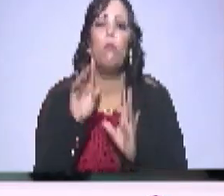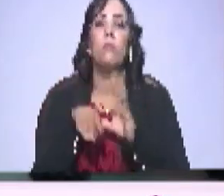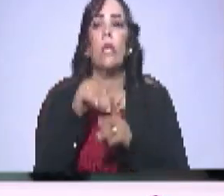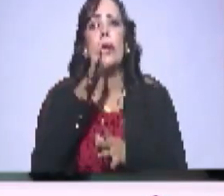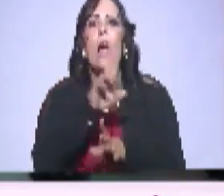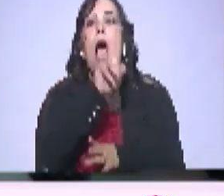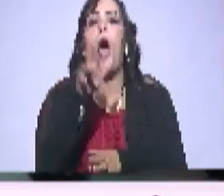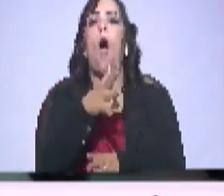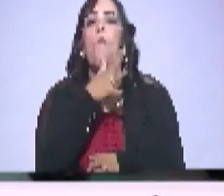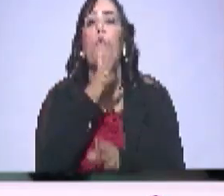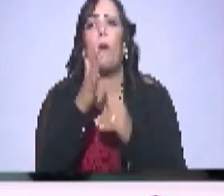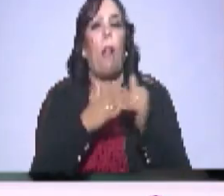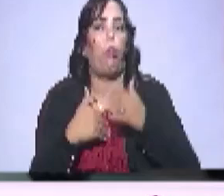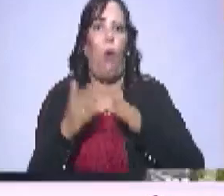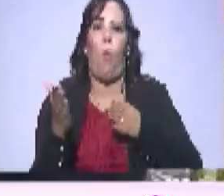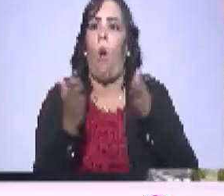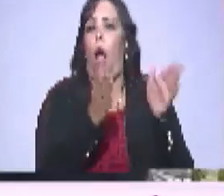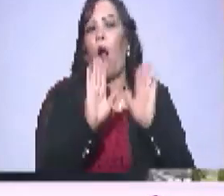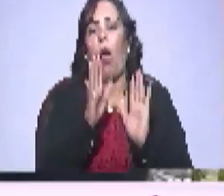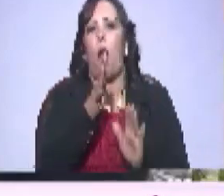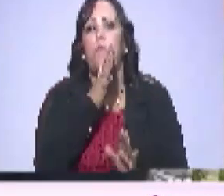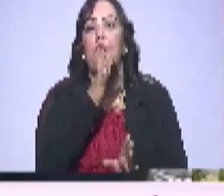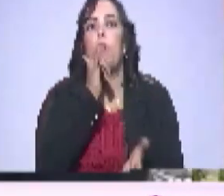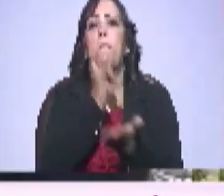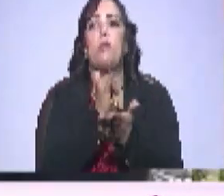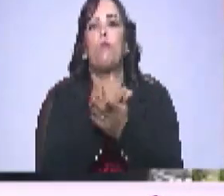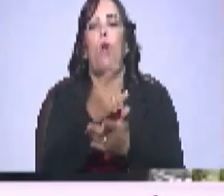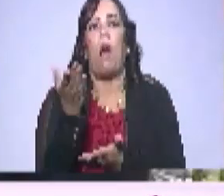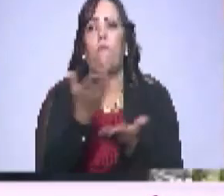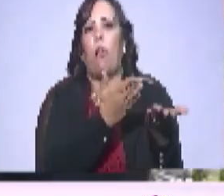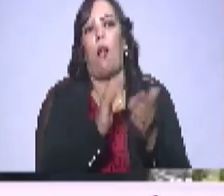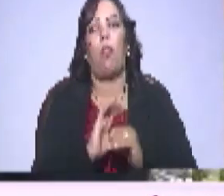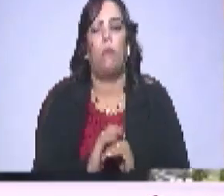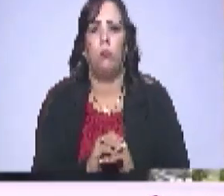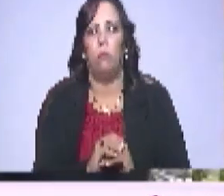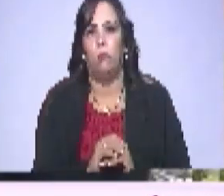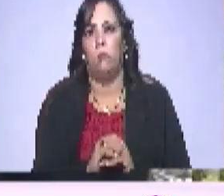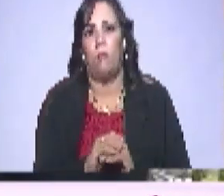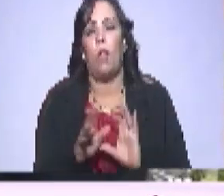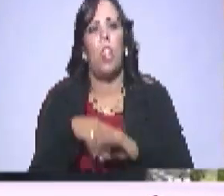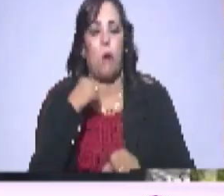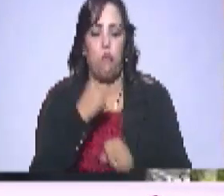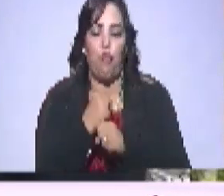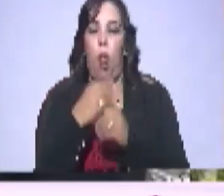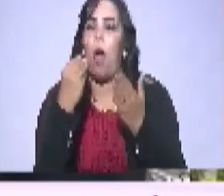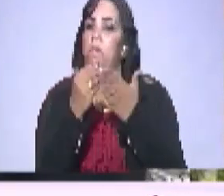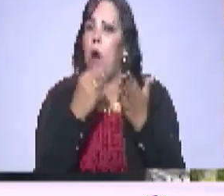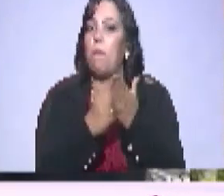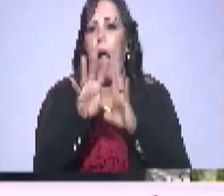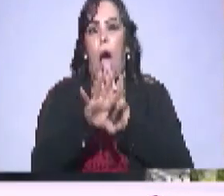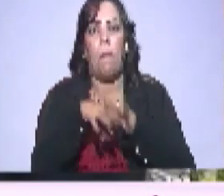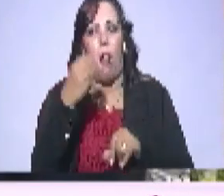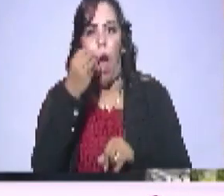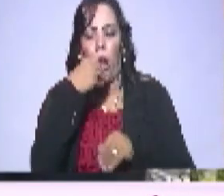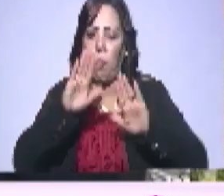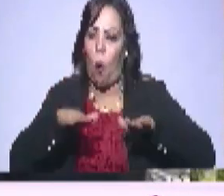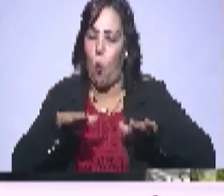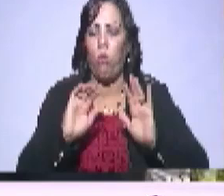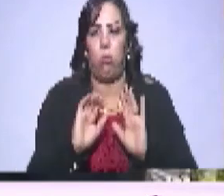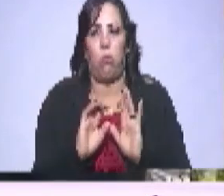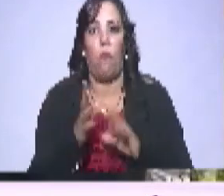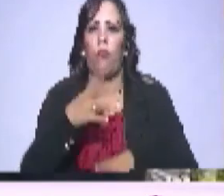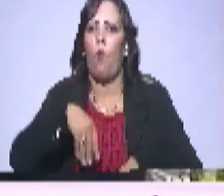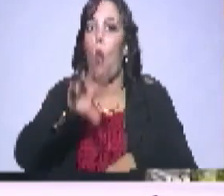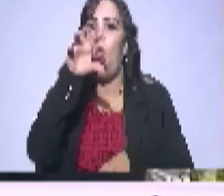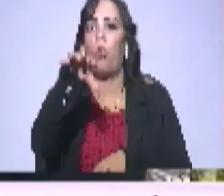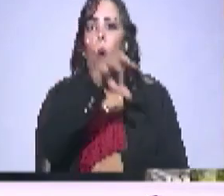كنسيه. احنا بص يا فندم بص يا فندم احنا حلقه مطبخ، بنشتغل مطبخ، بنعمل الاكل المتاح تقريبا في